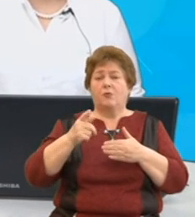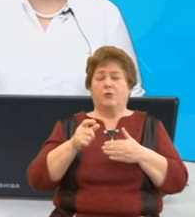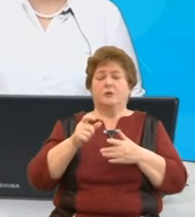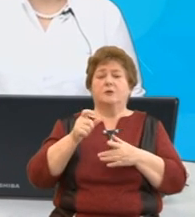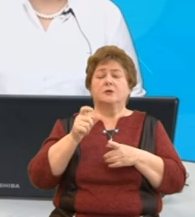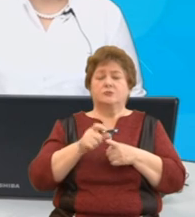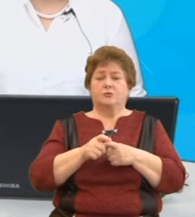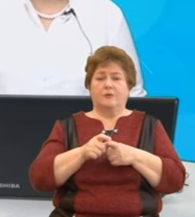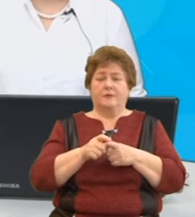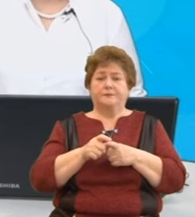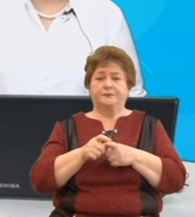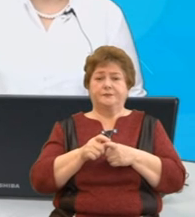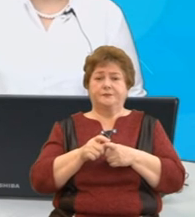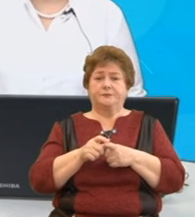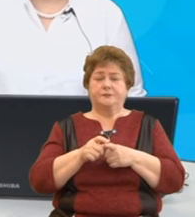слова